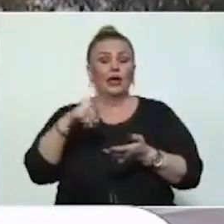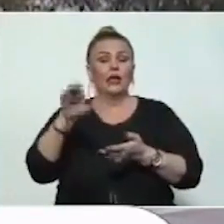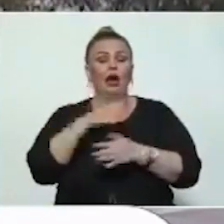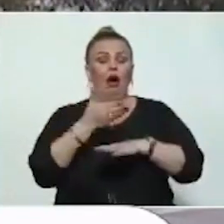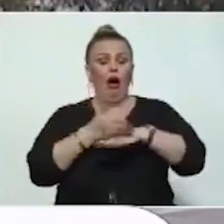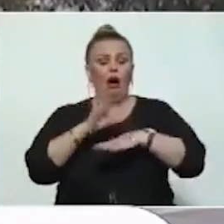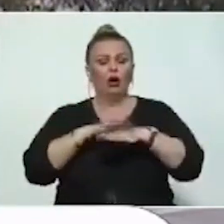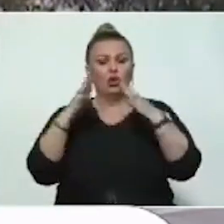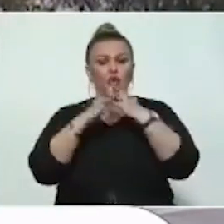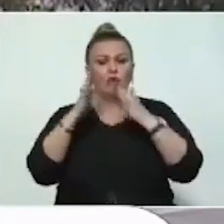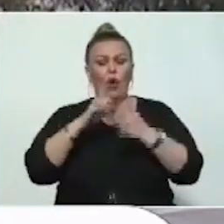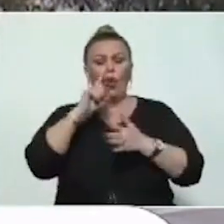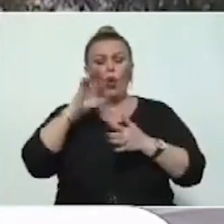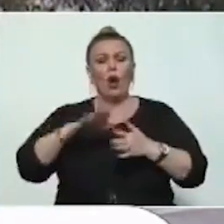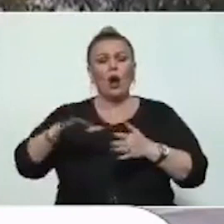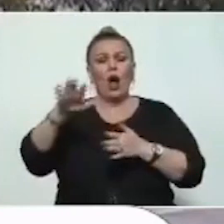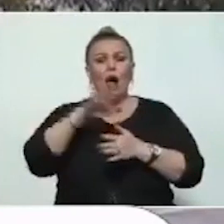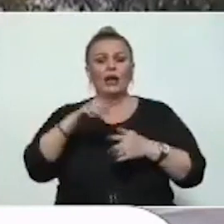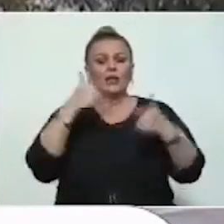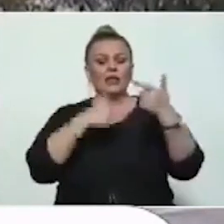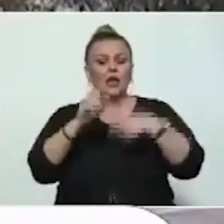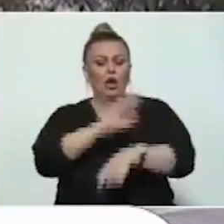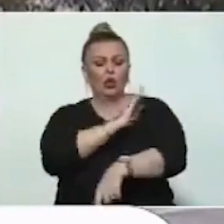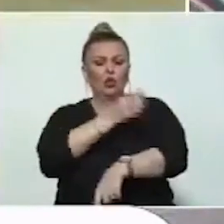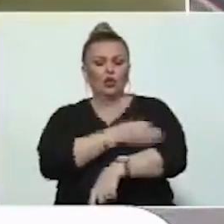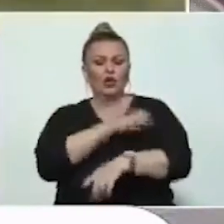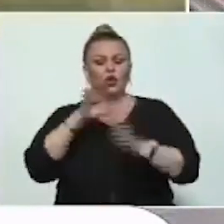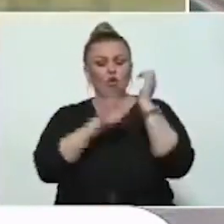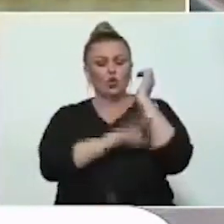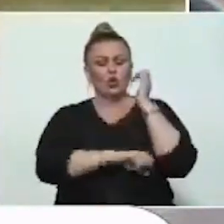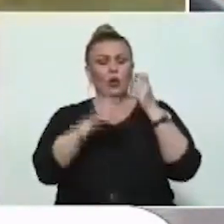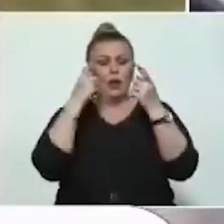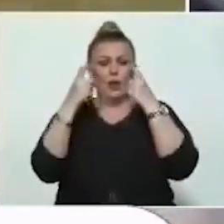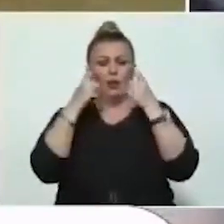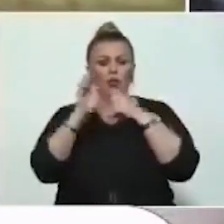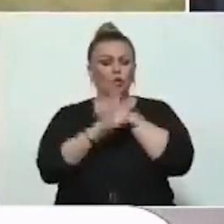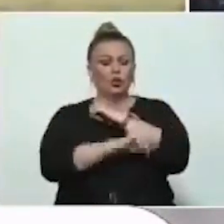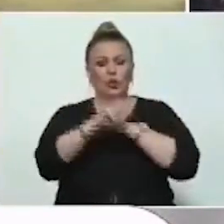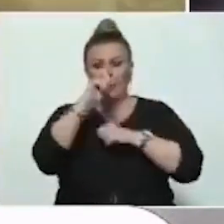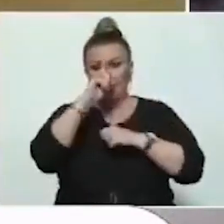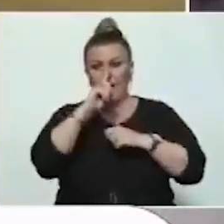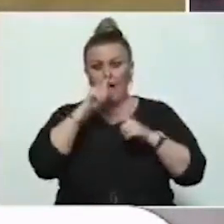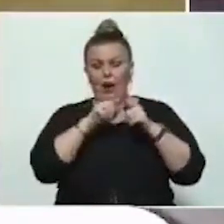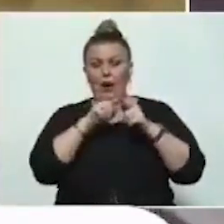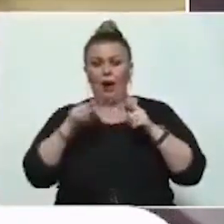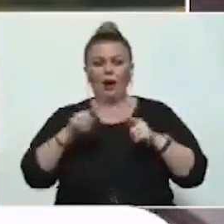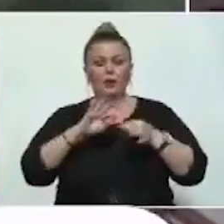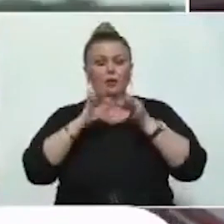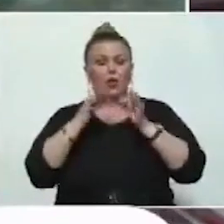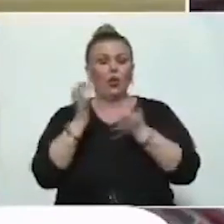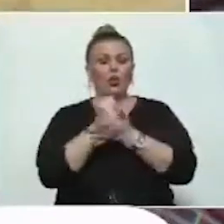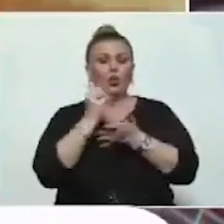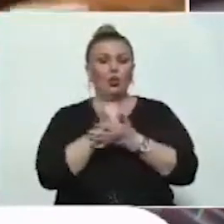gedir ve Ukrayna Silahlı Qüvvələrinin baş qərargahının yaydığı son məlumata görə son bir ayda həyata keçirilən uğurlu